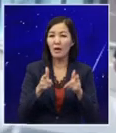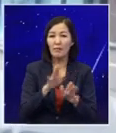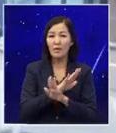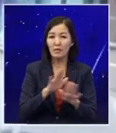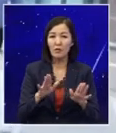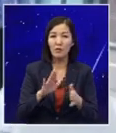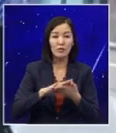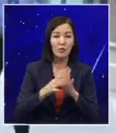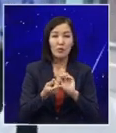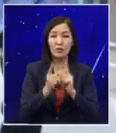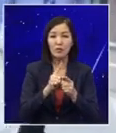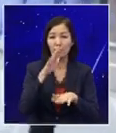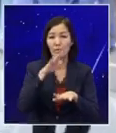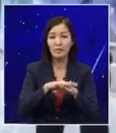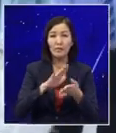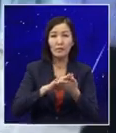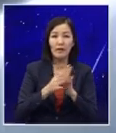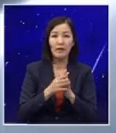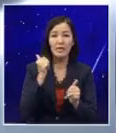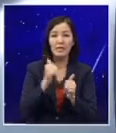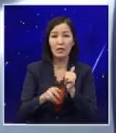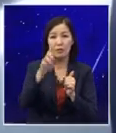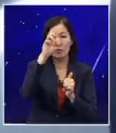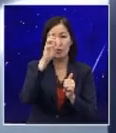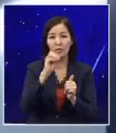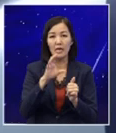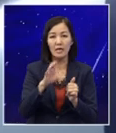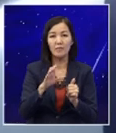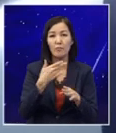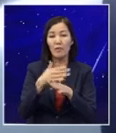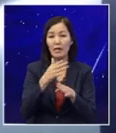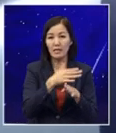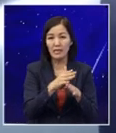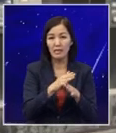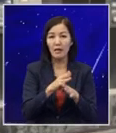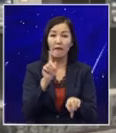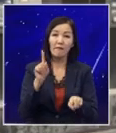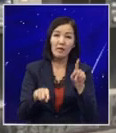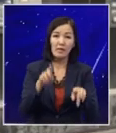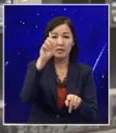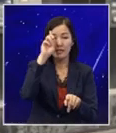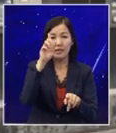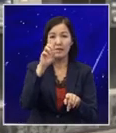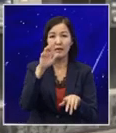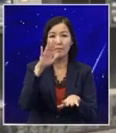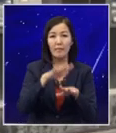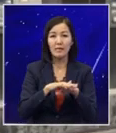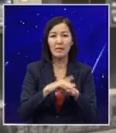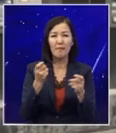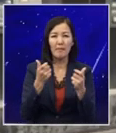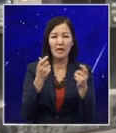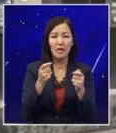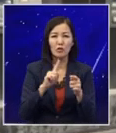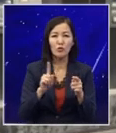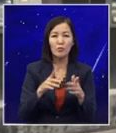не изменится, банкам придется договариваться с каждым государством ЕС по отдельности. В некоторых странах клиентская база слишком мала, чтобы затраты